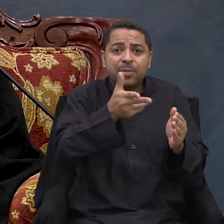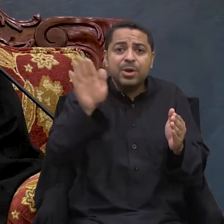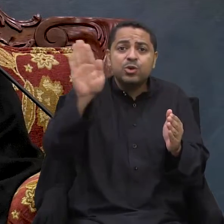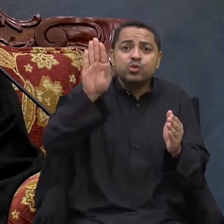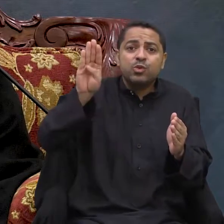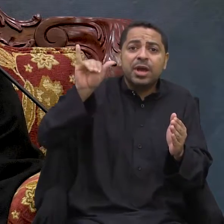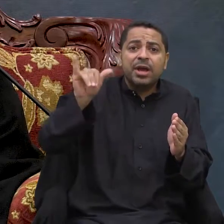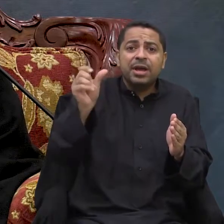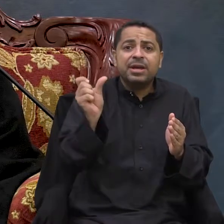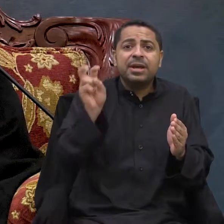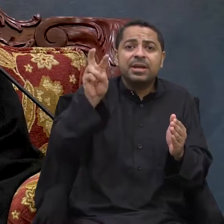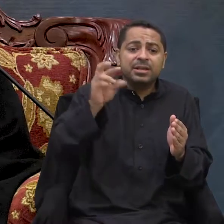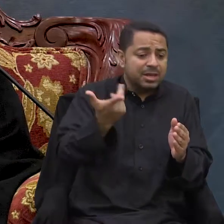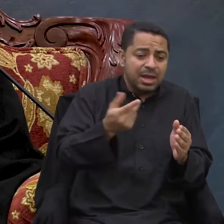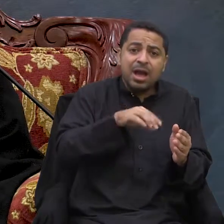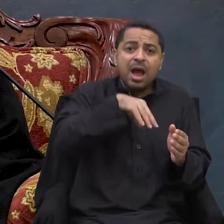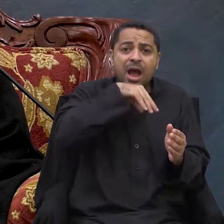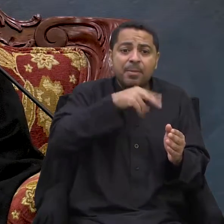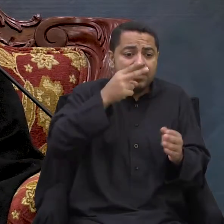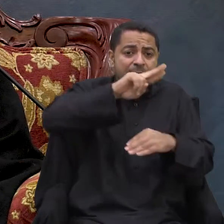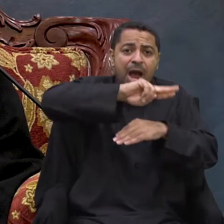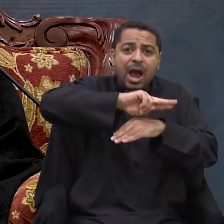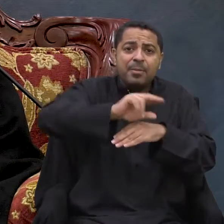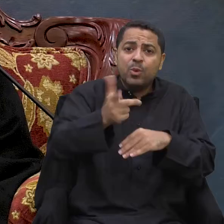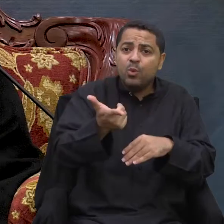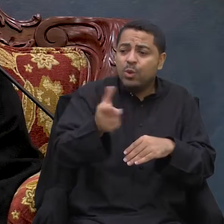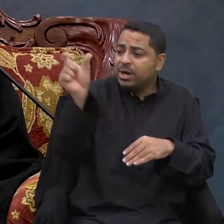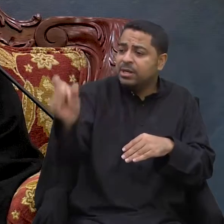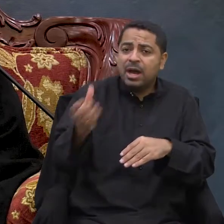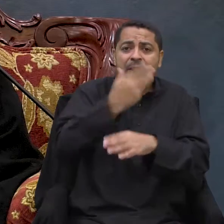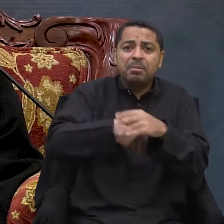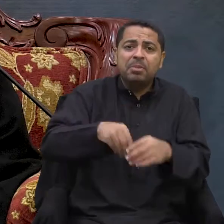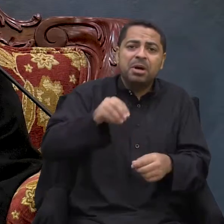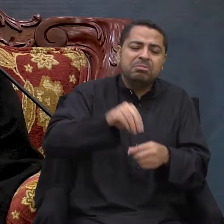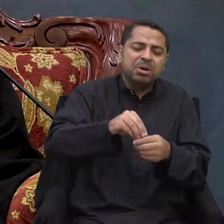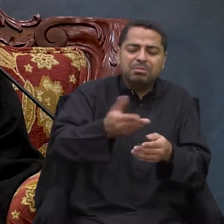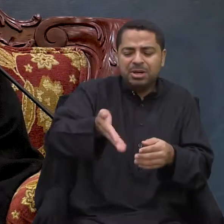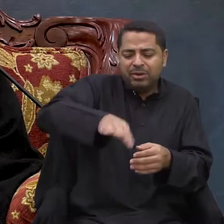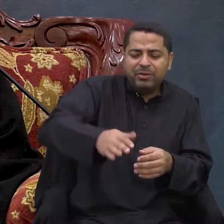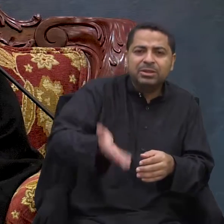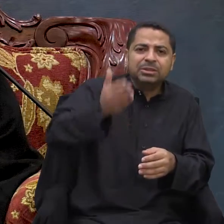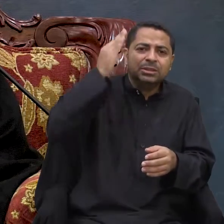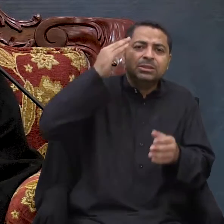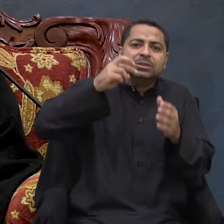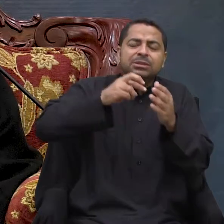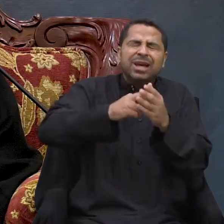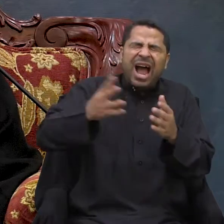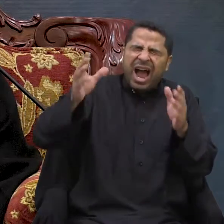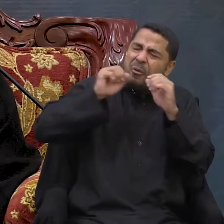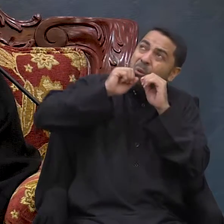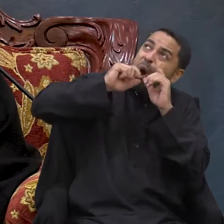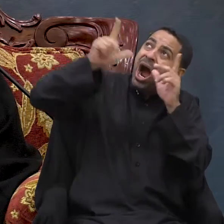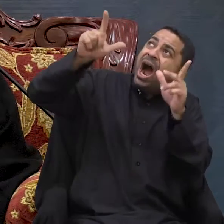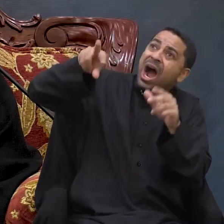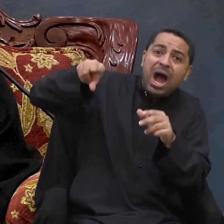وسكينة، نعى إليهما العباس، فصاحت زينب: وأخاه،